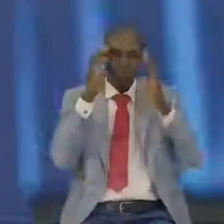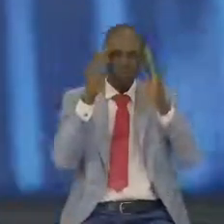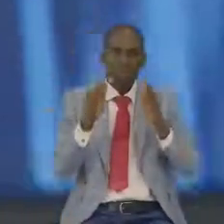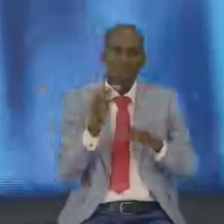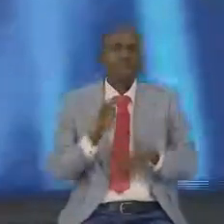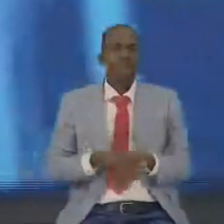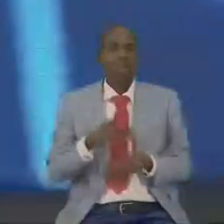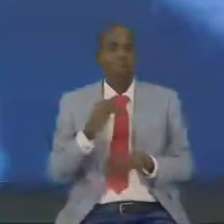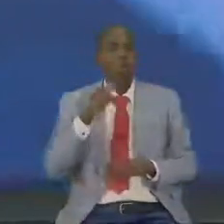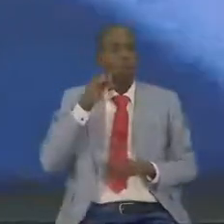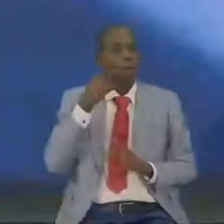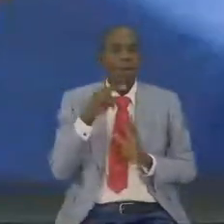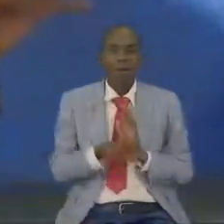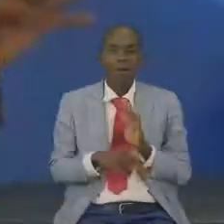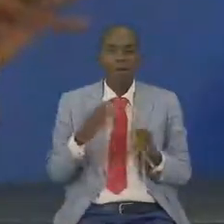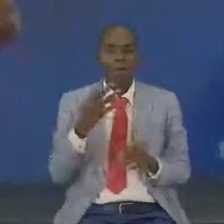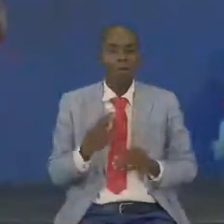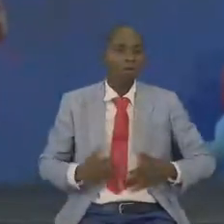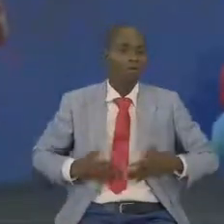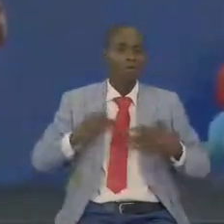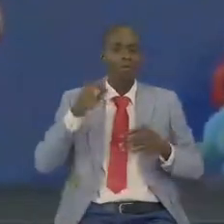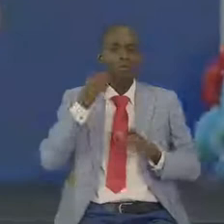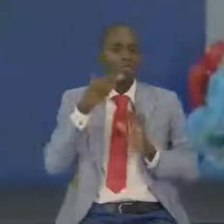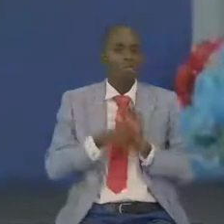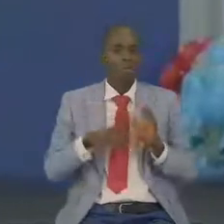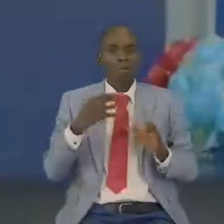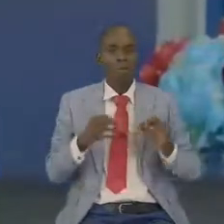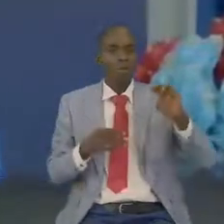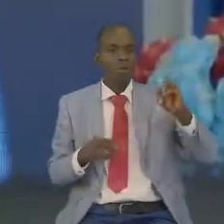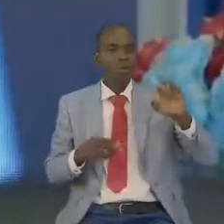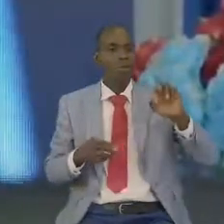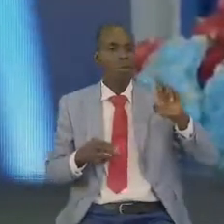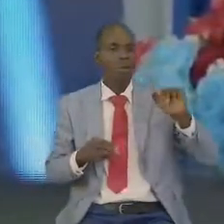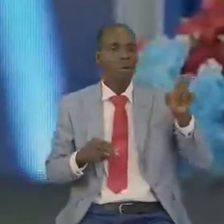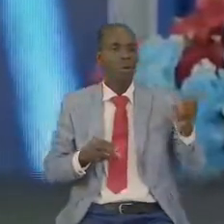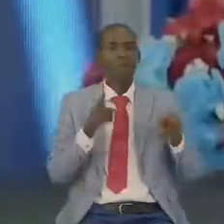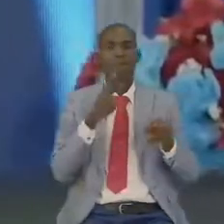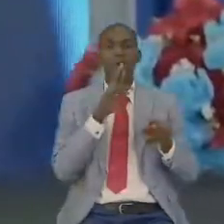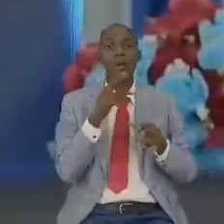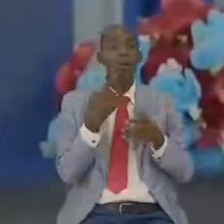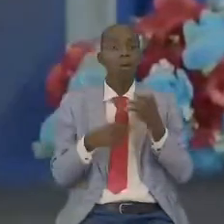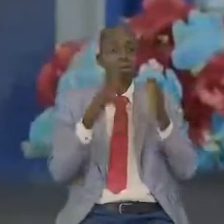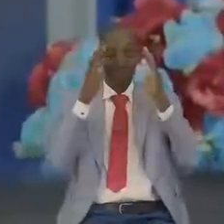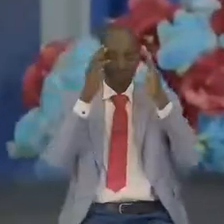à l'amertume de la vie. Tu te concentres